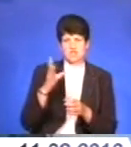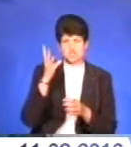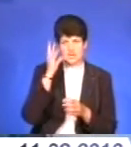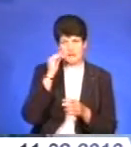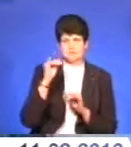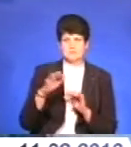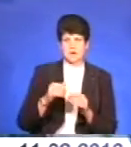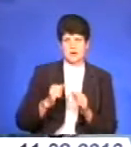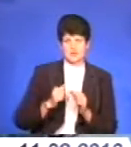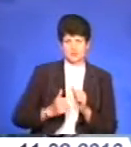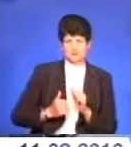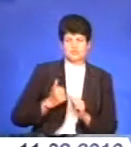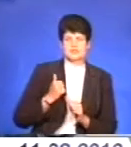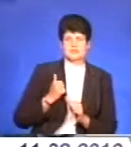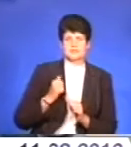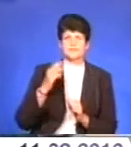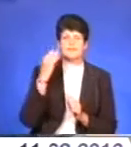є закладена така.